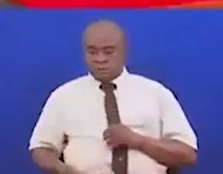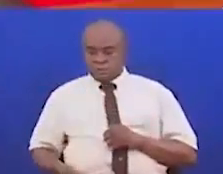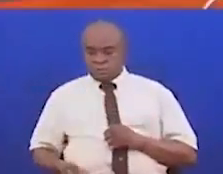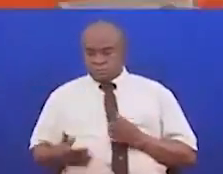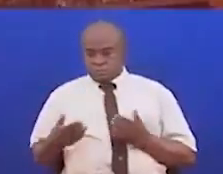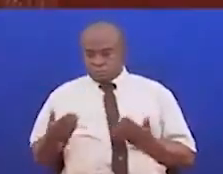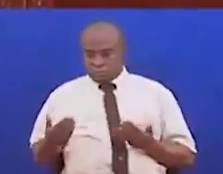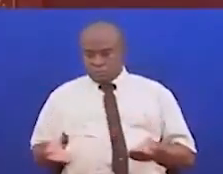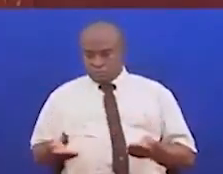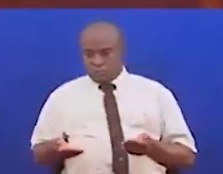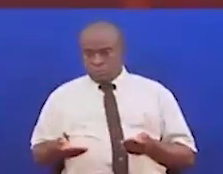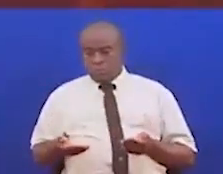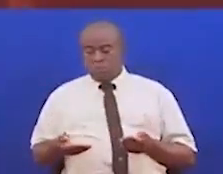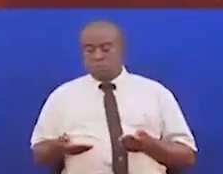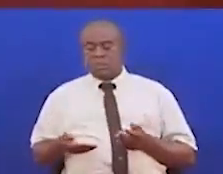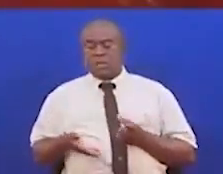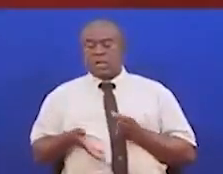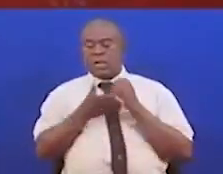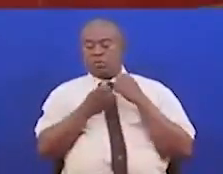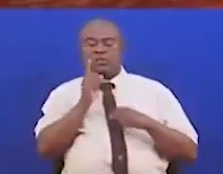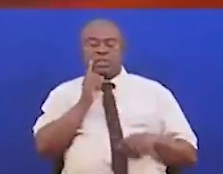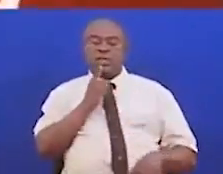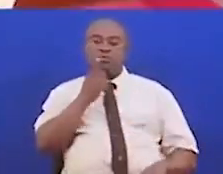Waziri Engineer Godfrey Kasekenya.